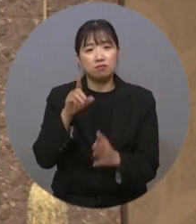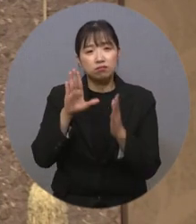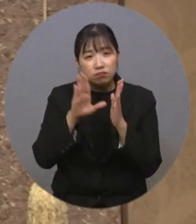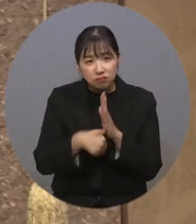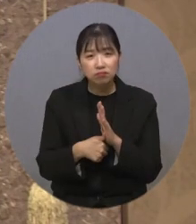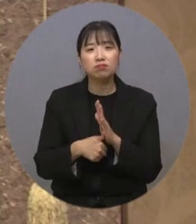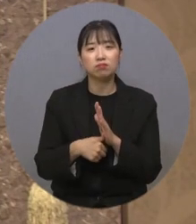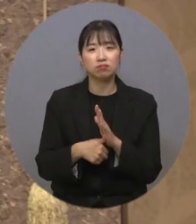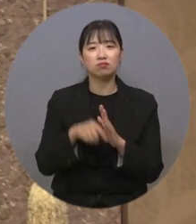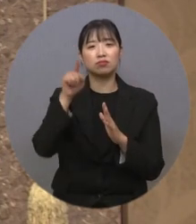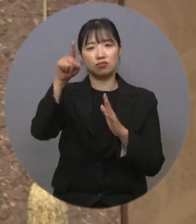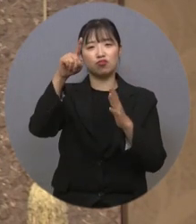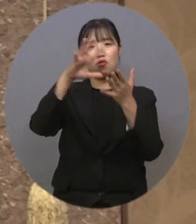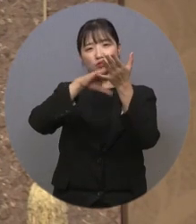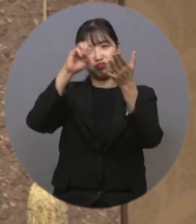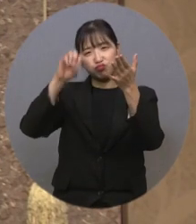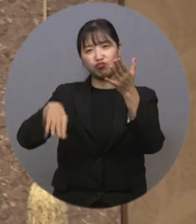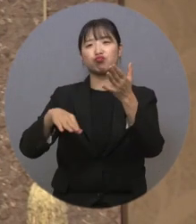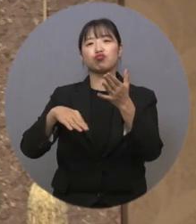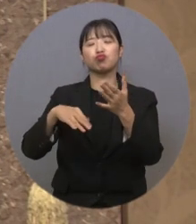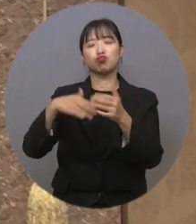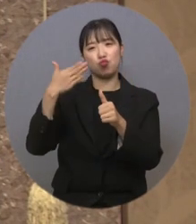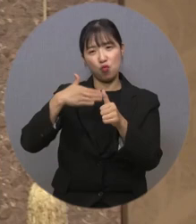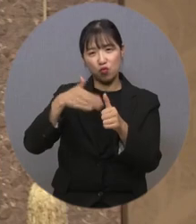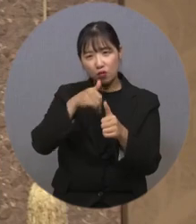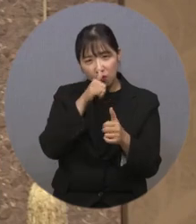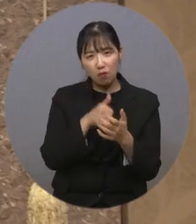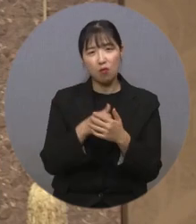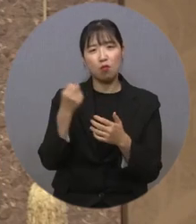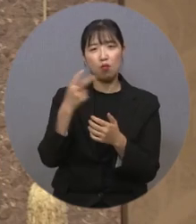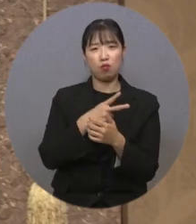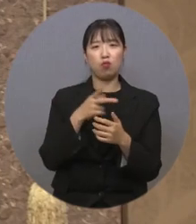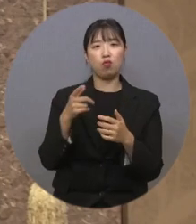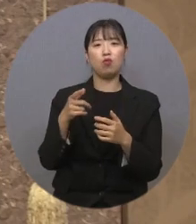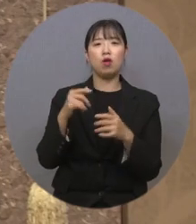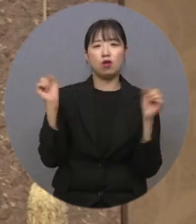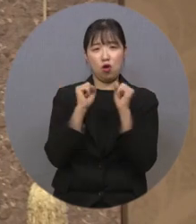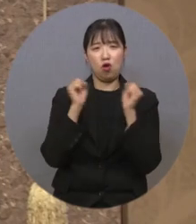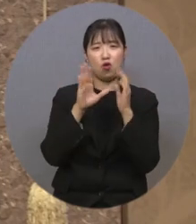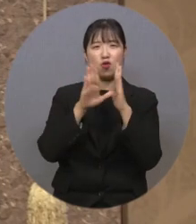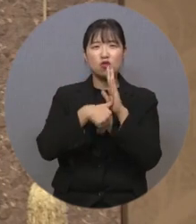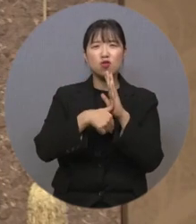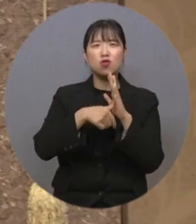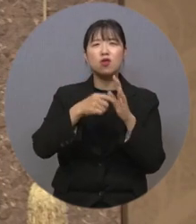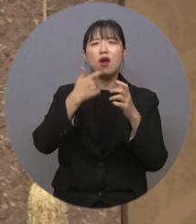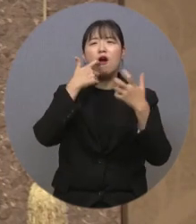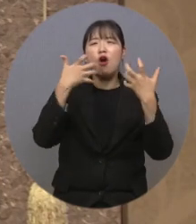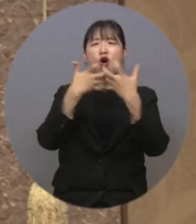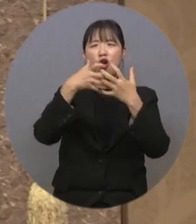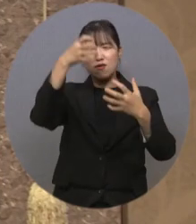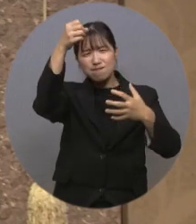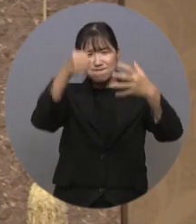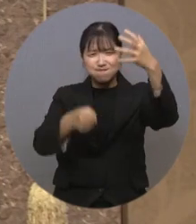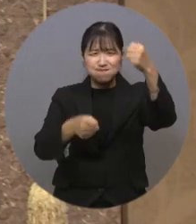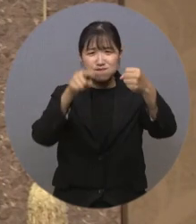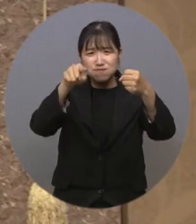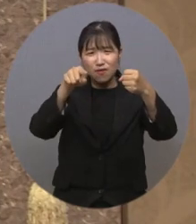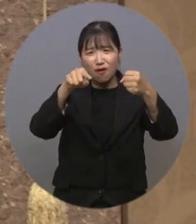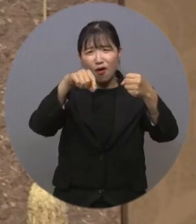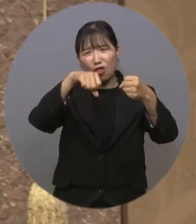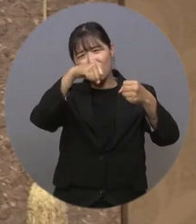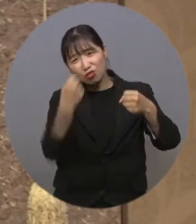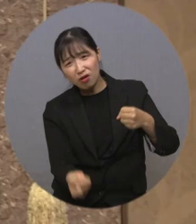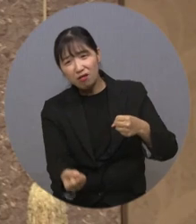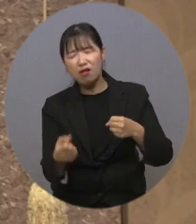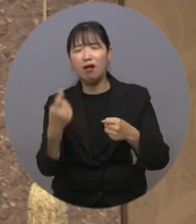그래서 벌집 체크를 요청도 하고, 또 우리 소방서에 겨울철에 보면 고드름이 열려가지고 고드름이